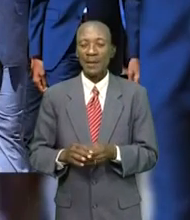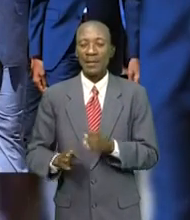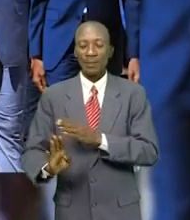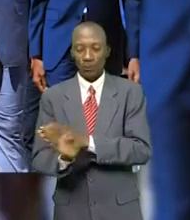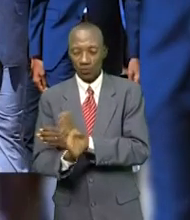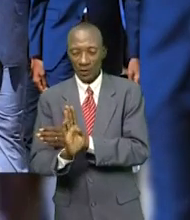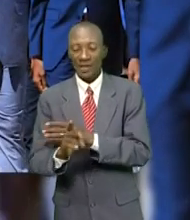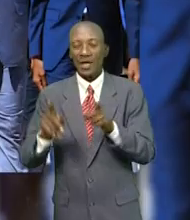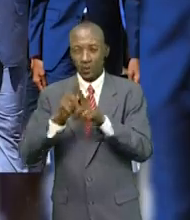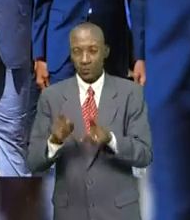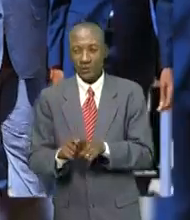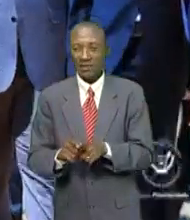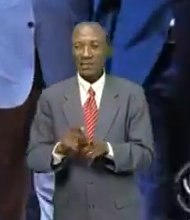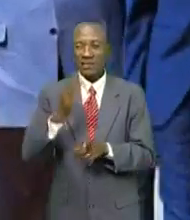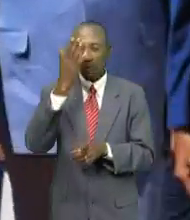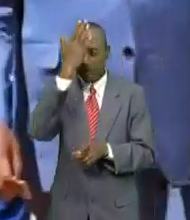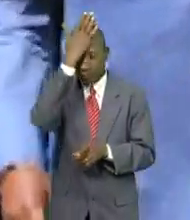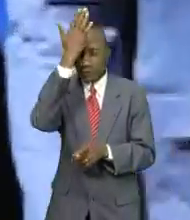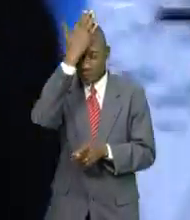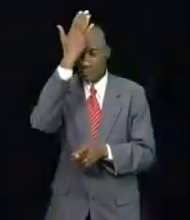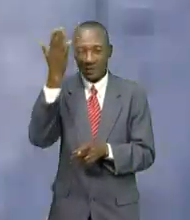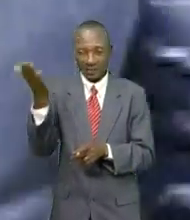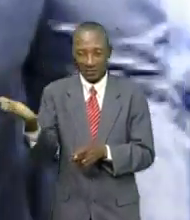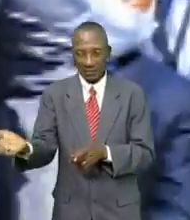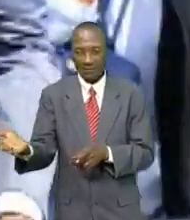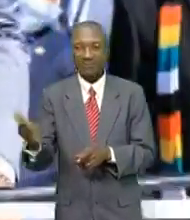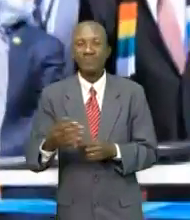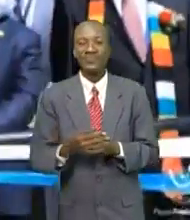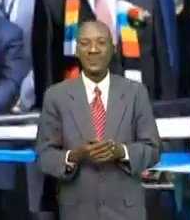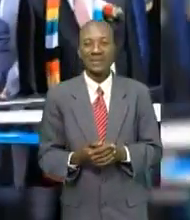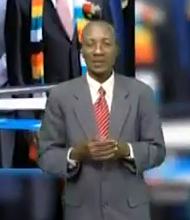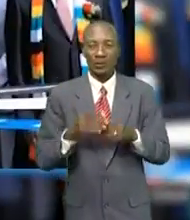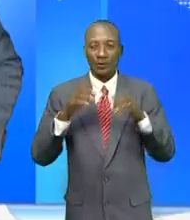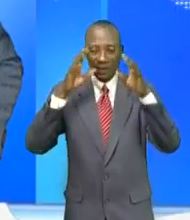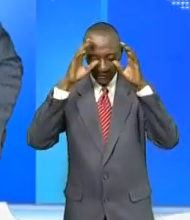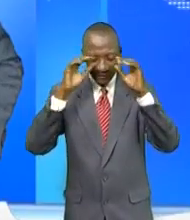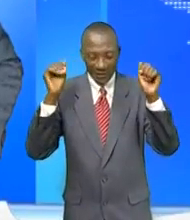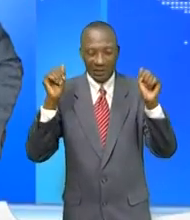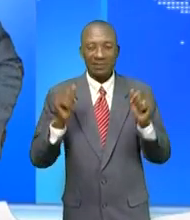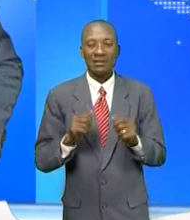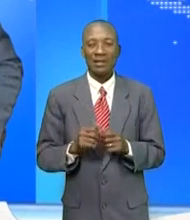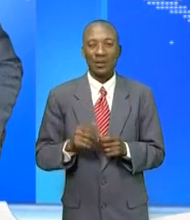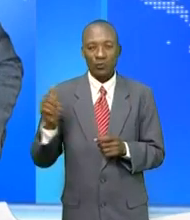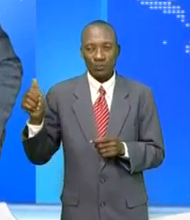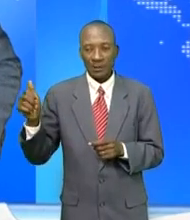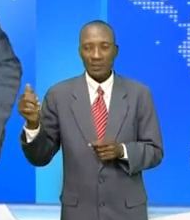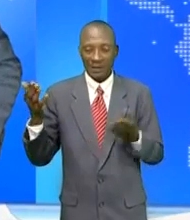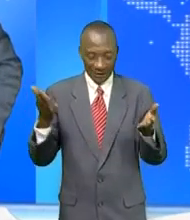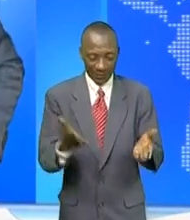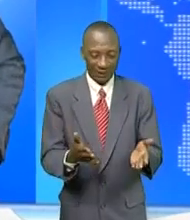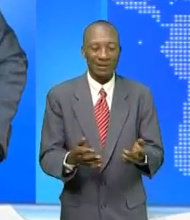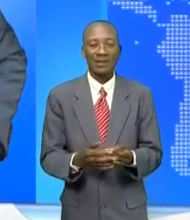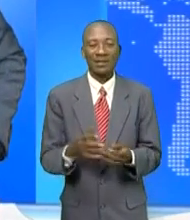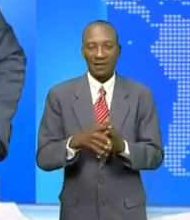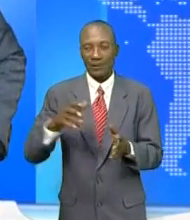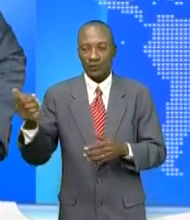grandiose cérémonie vous sera proposée dans nos prochaines éditions, mais on écoute le chef de l'État qui s'est exprimé au micro de la presse présidentielle.